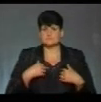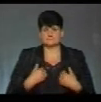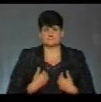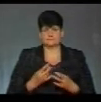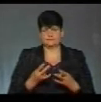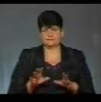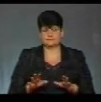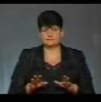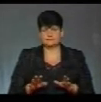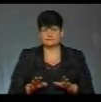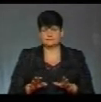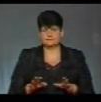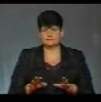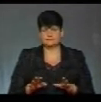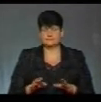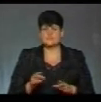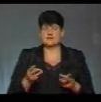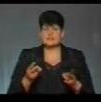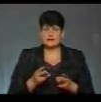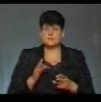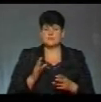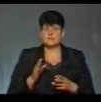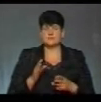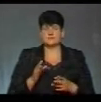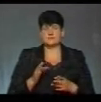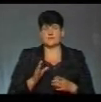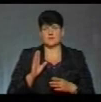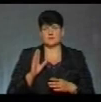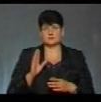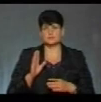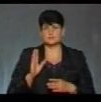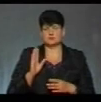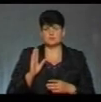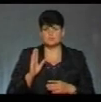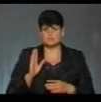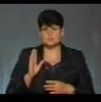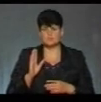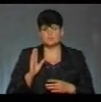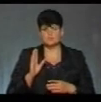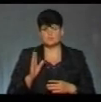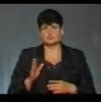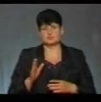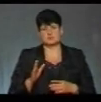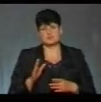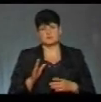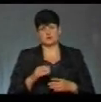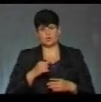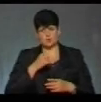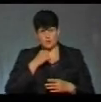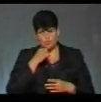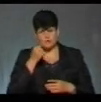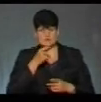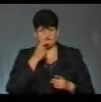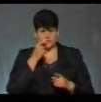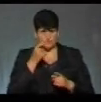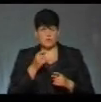що треба бути в позиції дорослого завжди з дитиною. Так? Це про